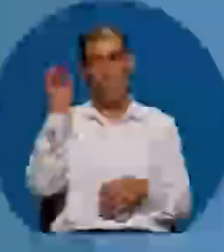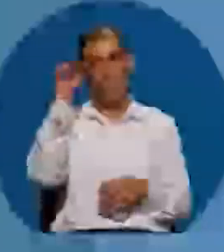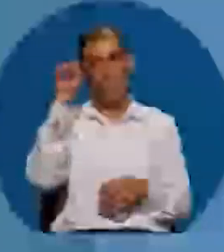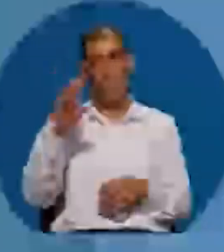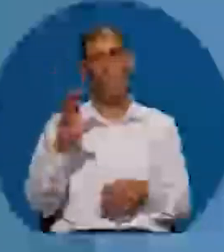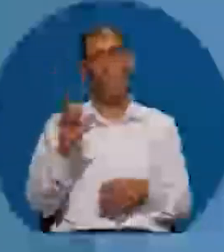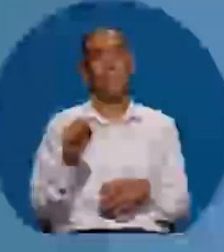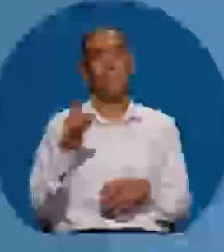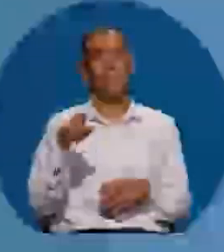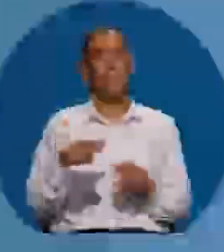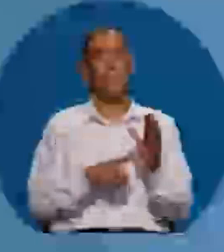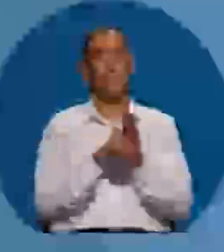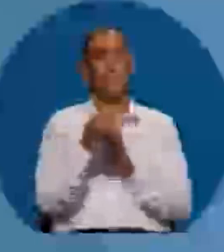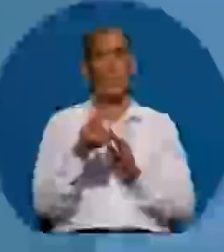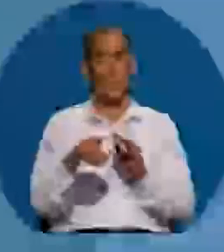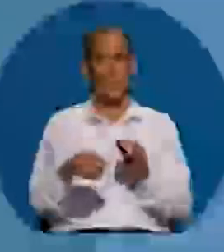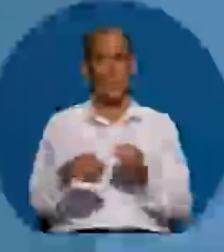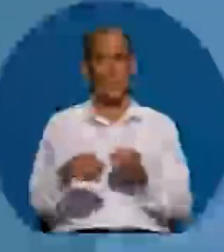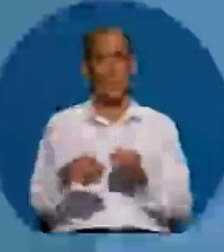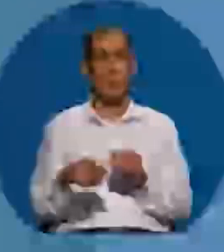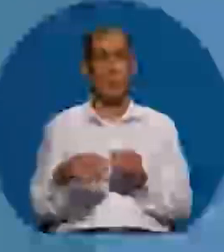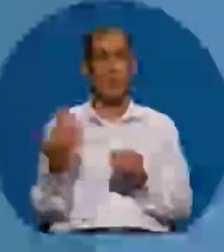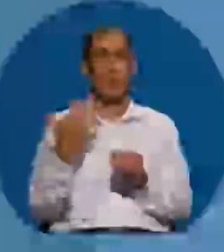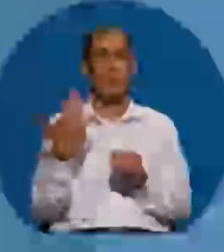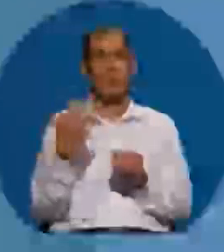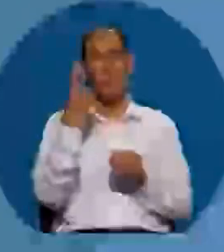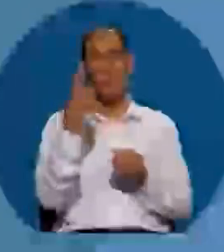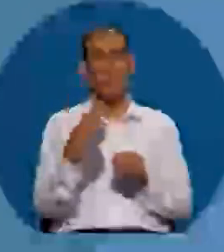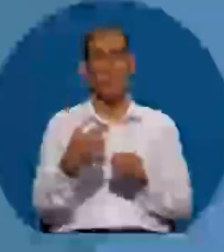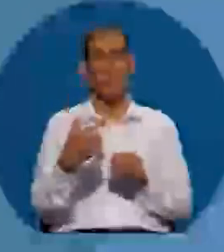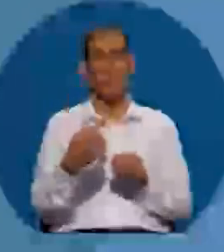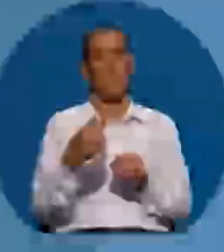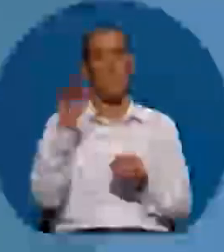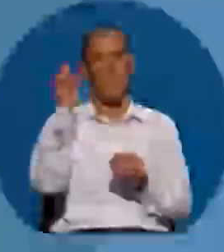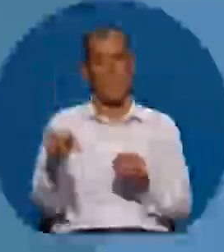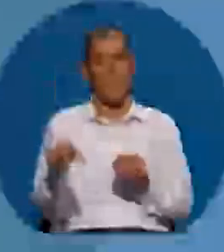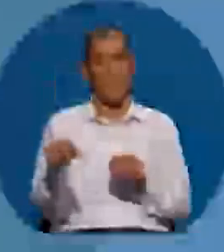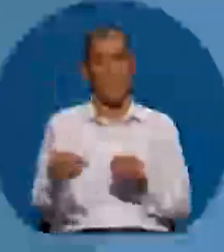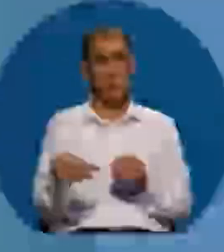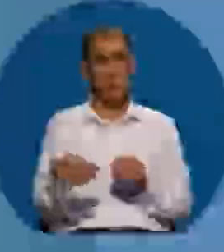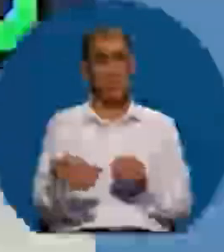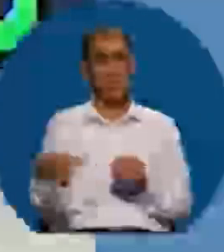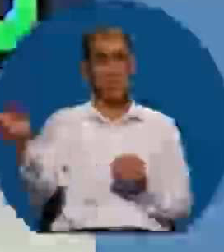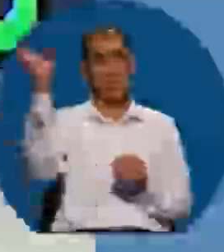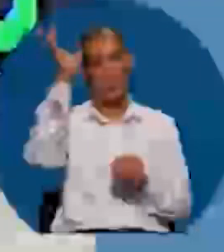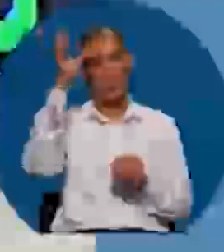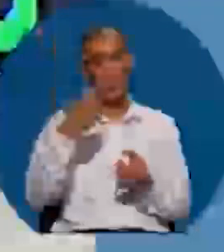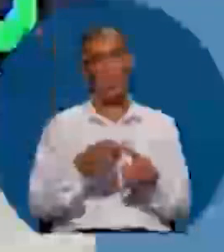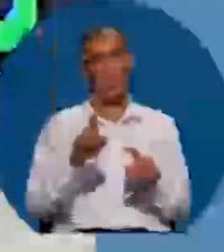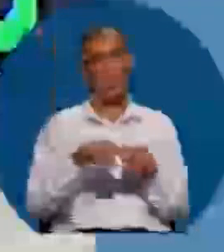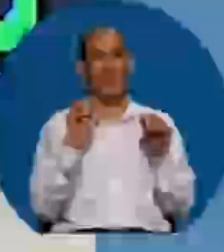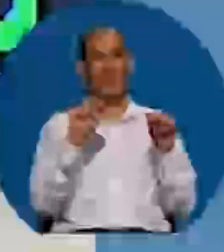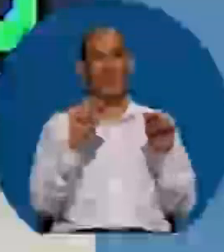саға бұлағы бұл мектеп екен. Ал мен қай уақытта ең бірінші инсан, ұлы инсан кім